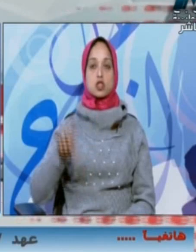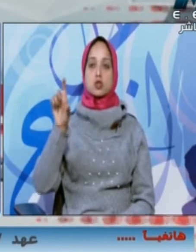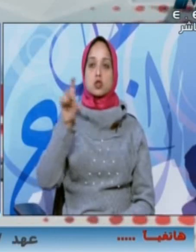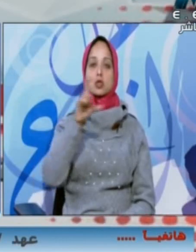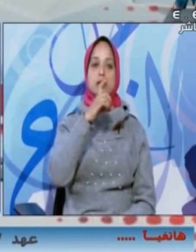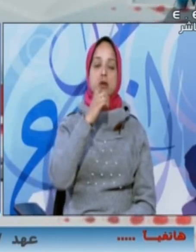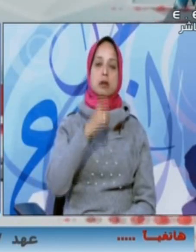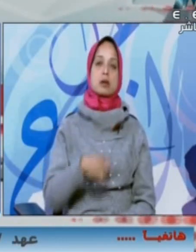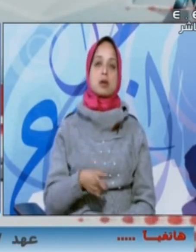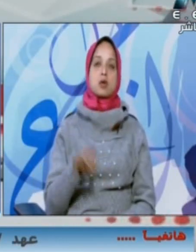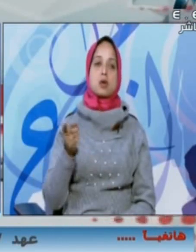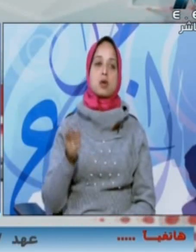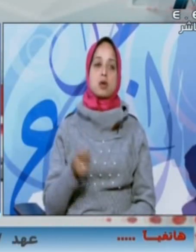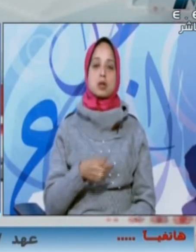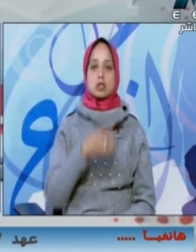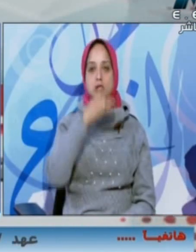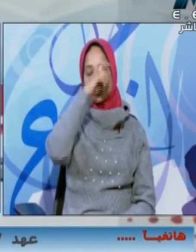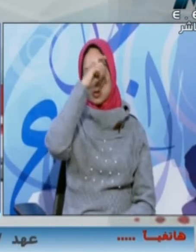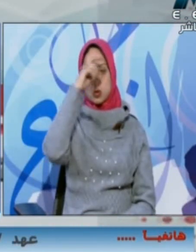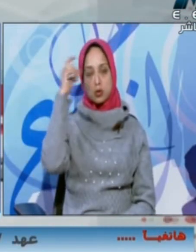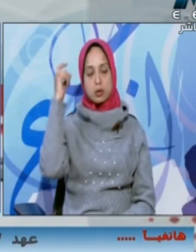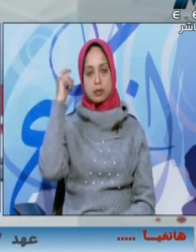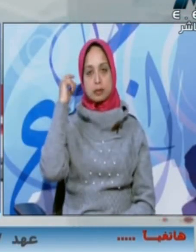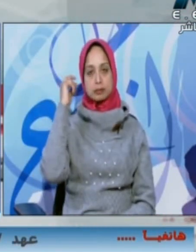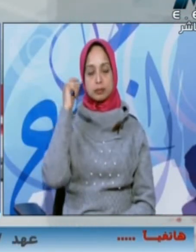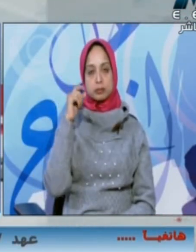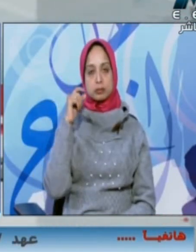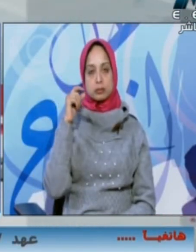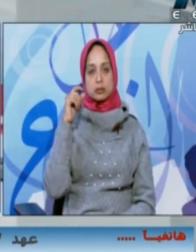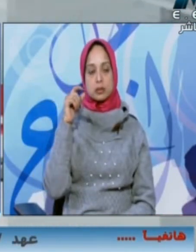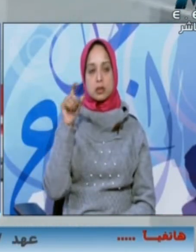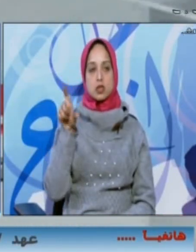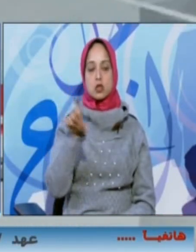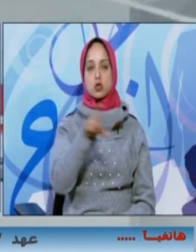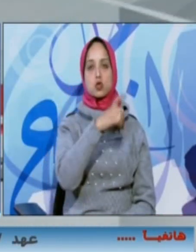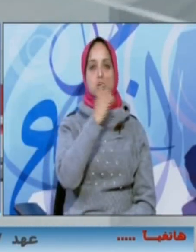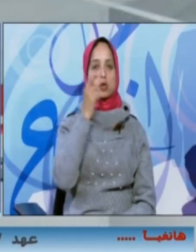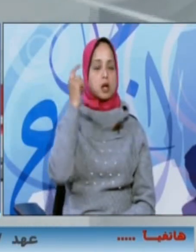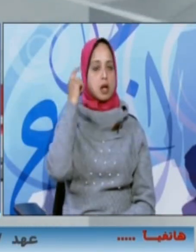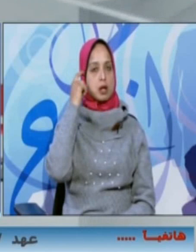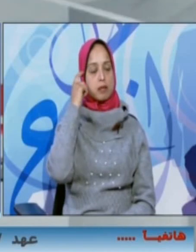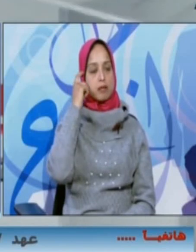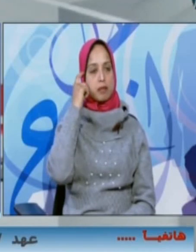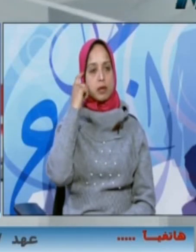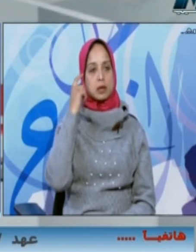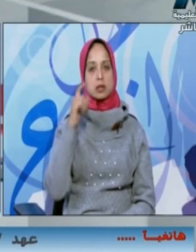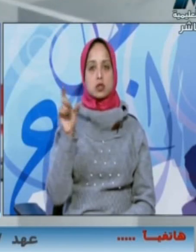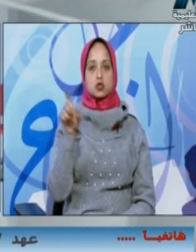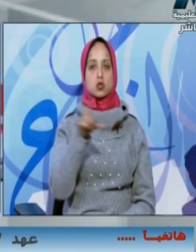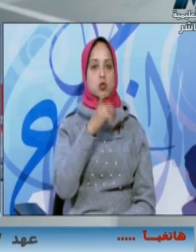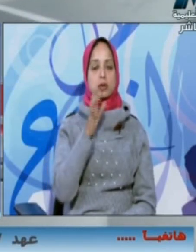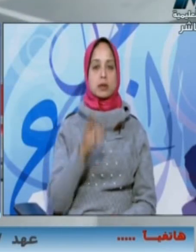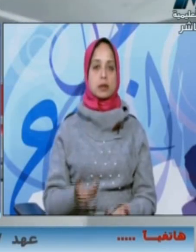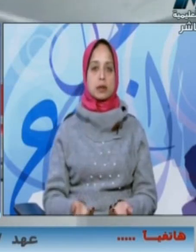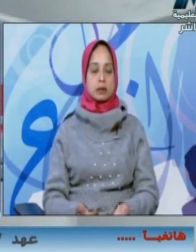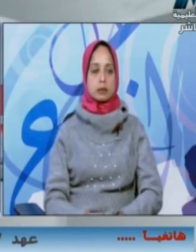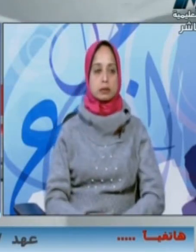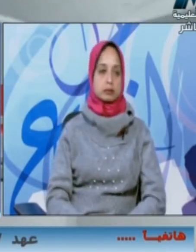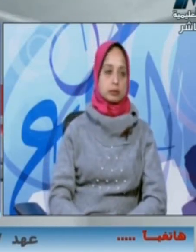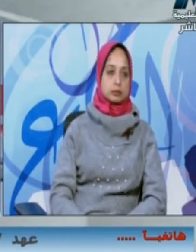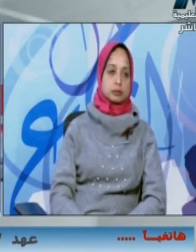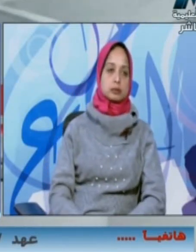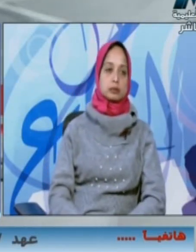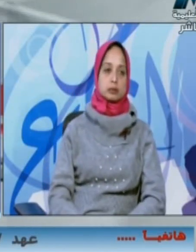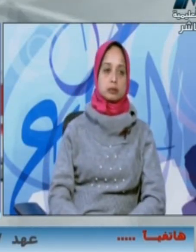تاريخ. فين حفظ الشهور؟ زي ايه؟ في كل تاريخ ما القى فيه شهر، يعني احفظ كل الشهور ولا المهمة